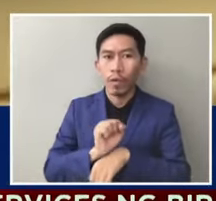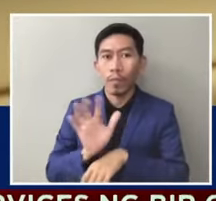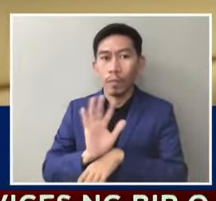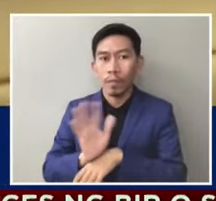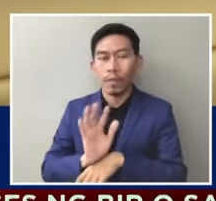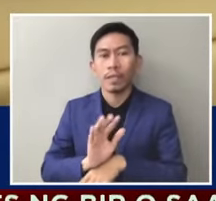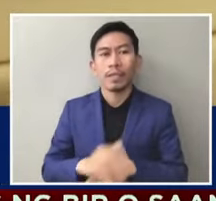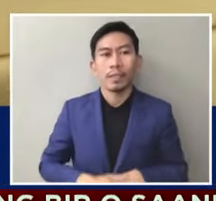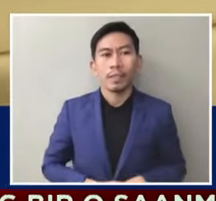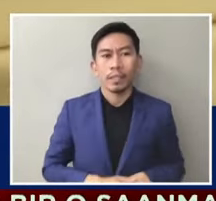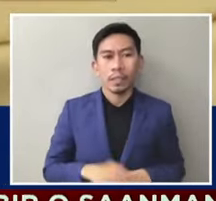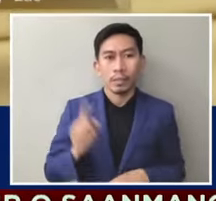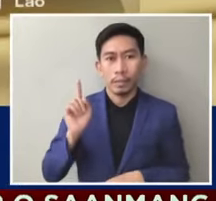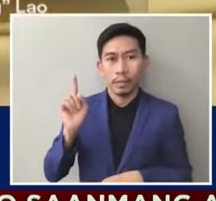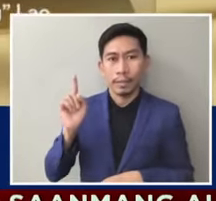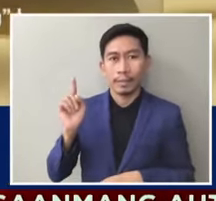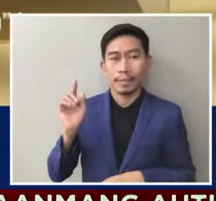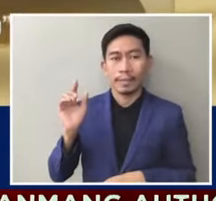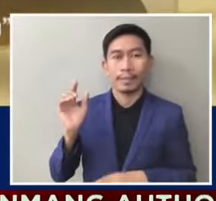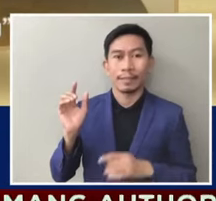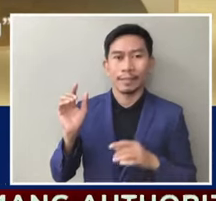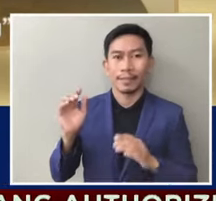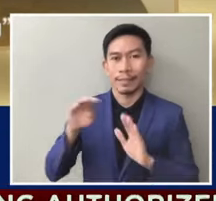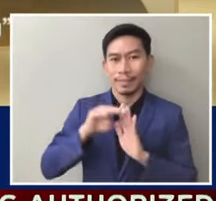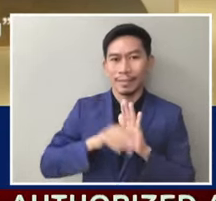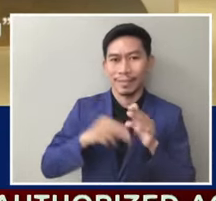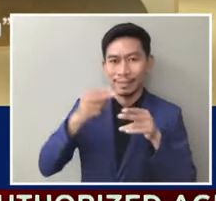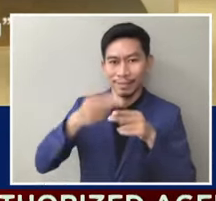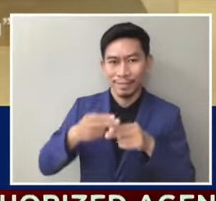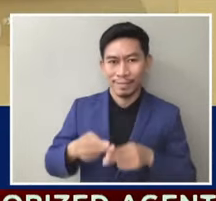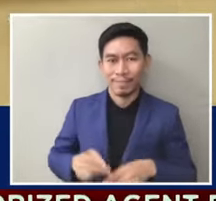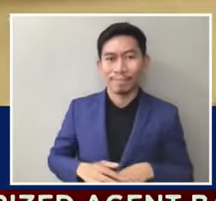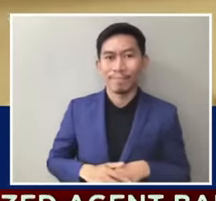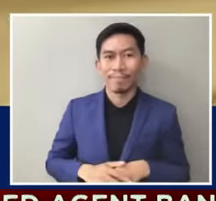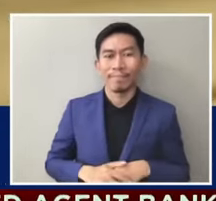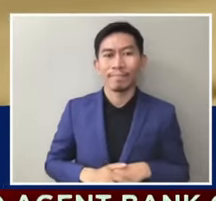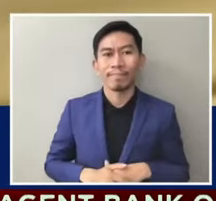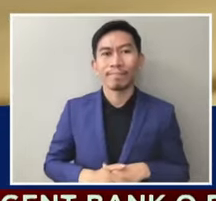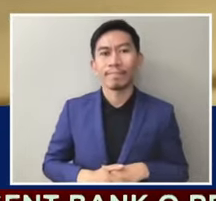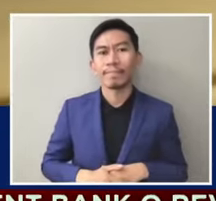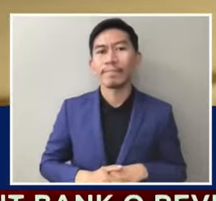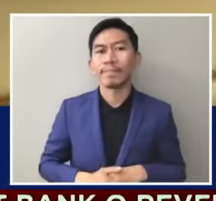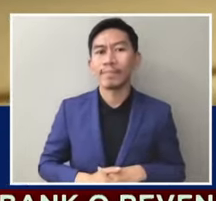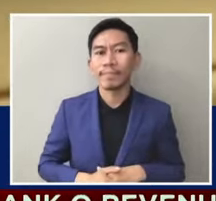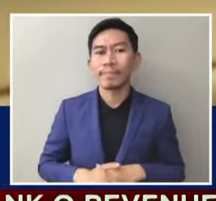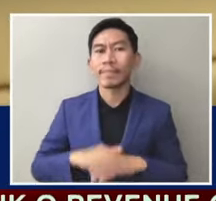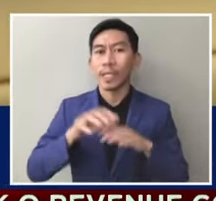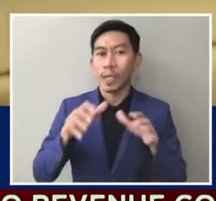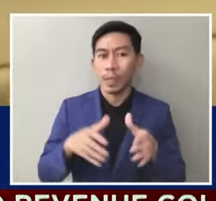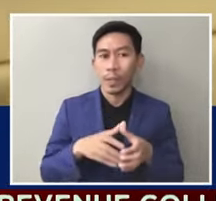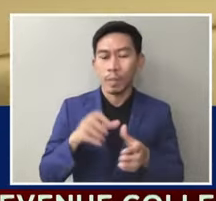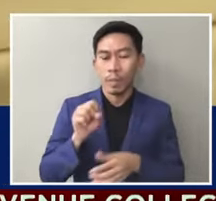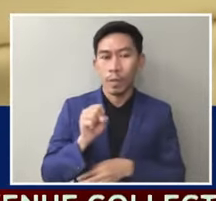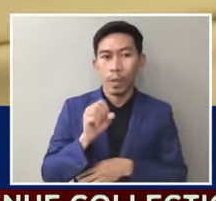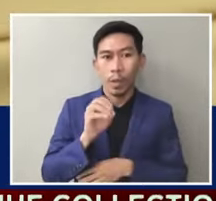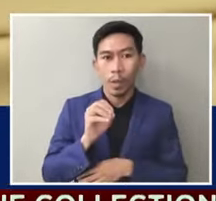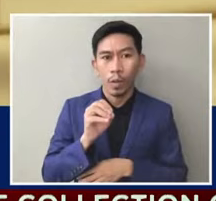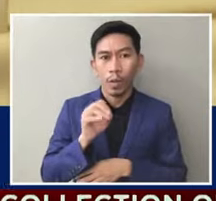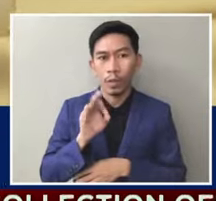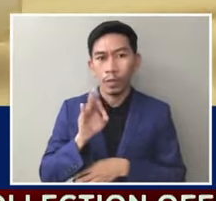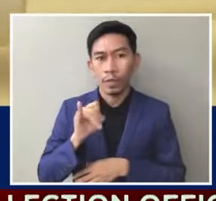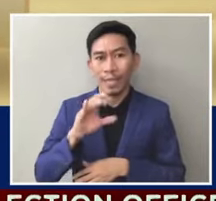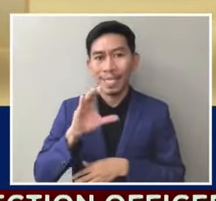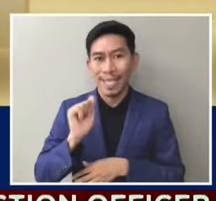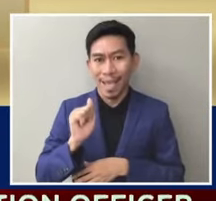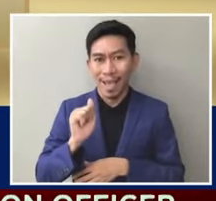Nicanor Chongson, Clodwaldo Doy Del Mundo Jr., Bing Lau, ang grupong Sofia o Society of Filipino Archivists for